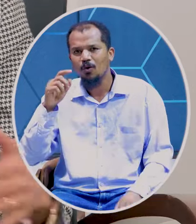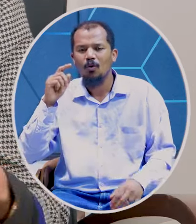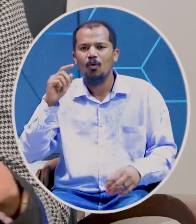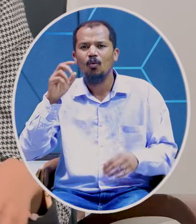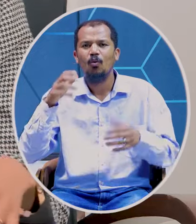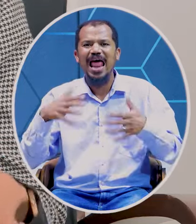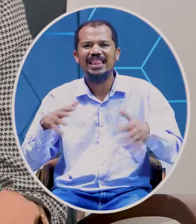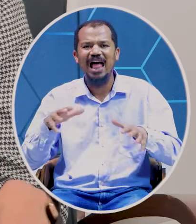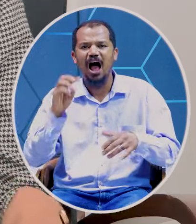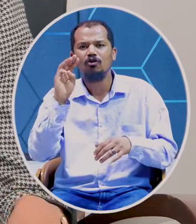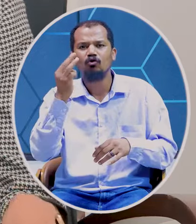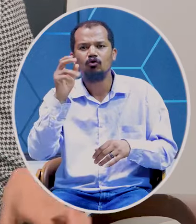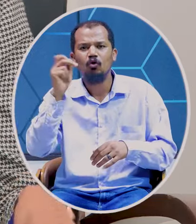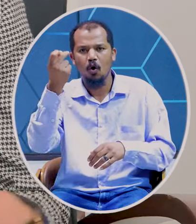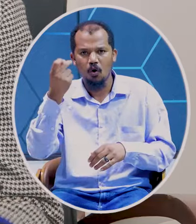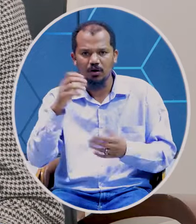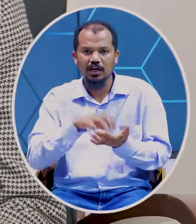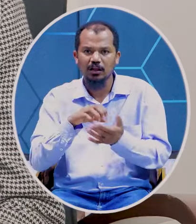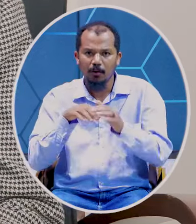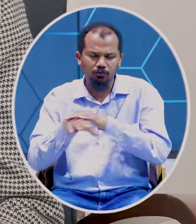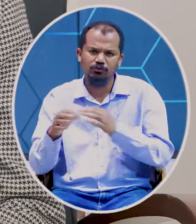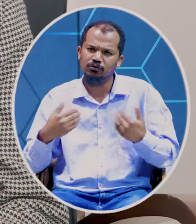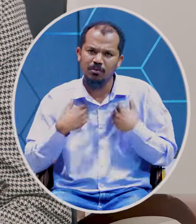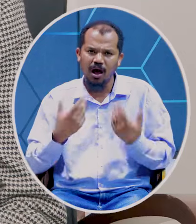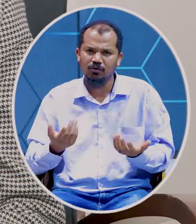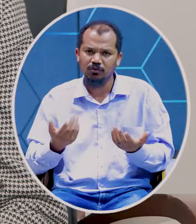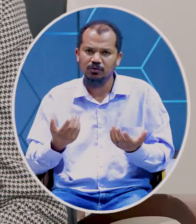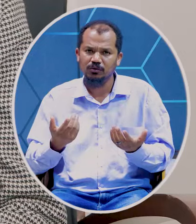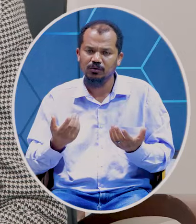ወላይታ ሶዶ የመሳሰሉት ራሱ ከተማዎች ላይ አለ።